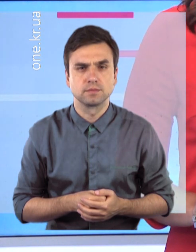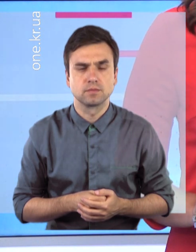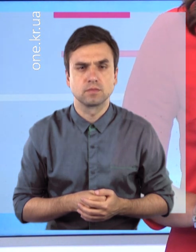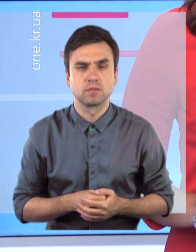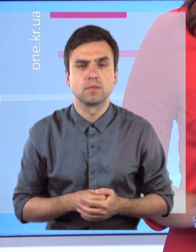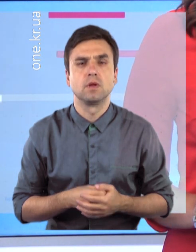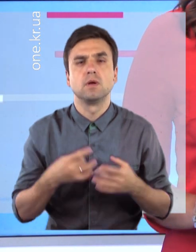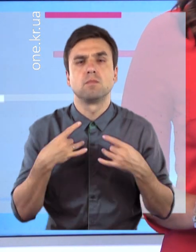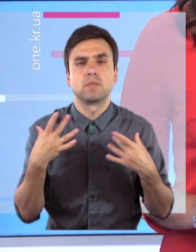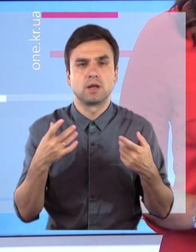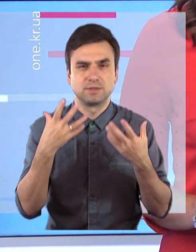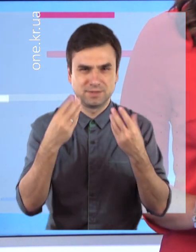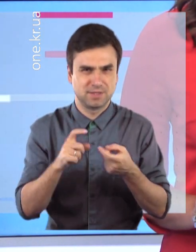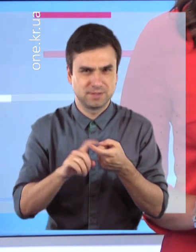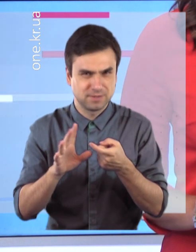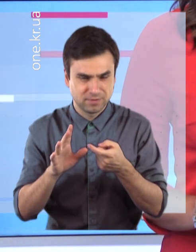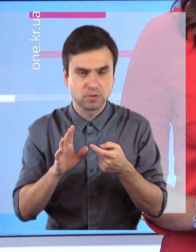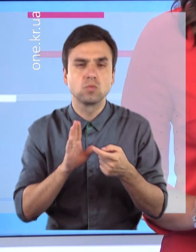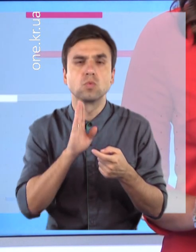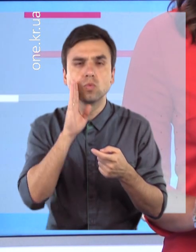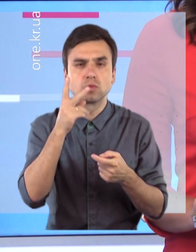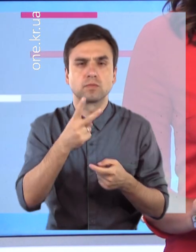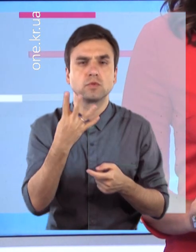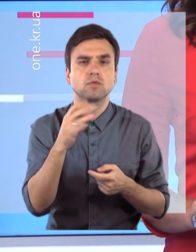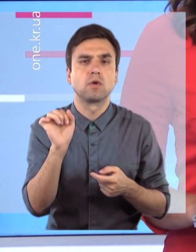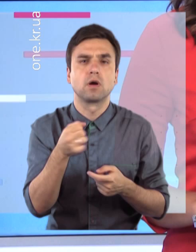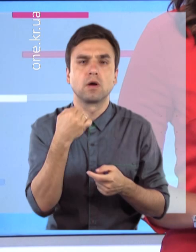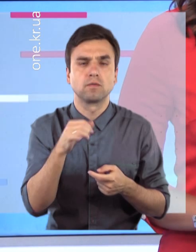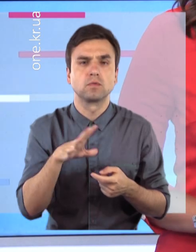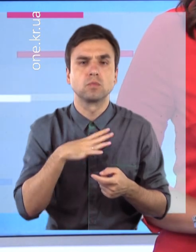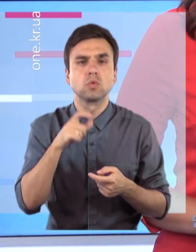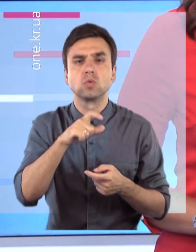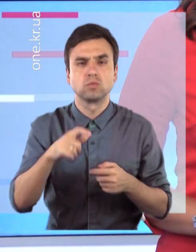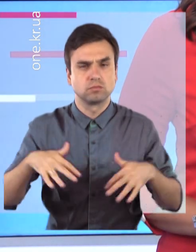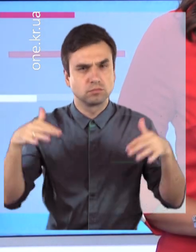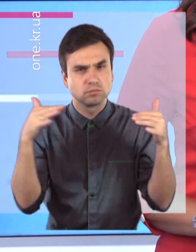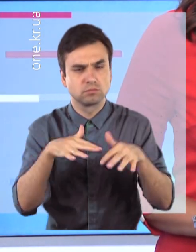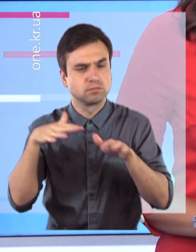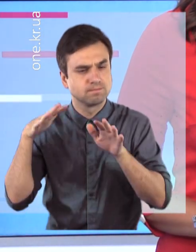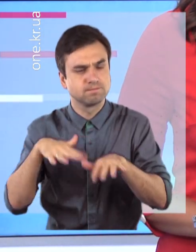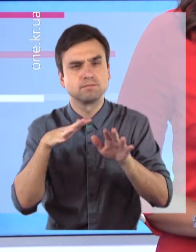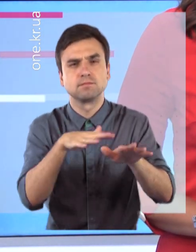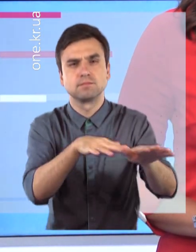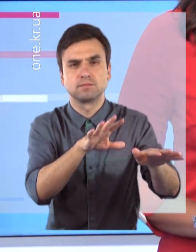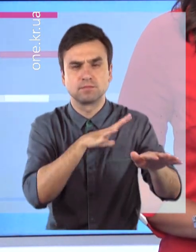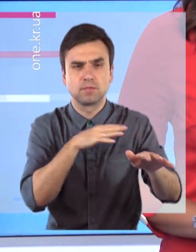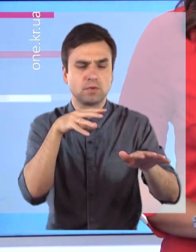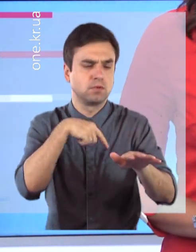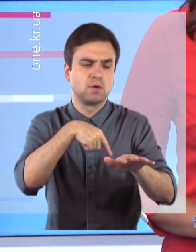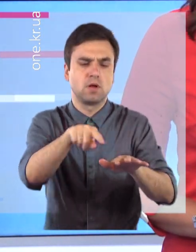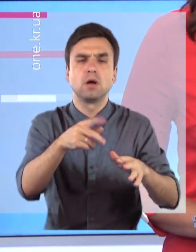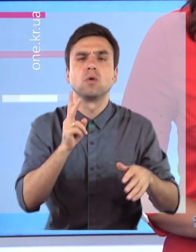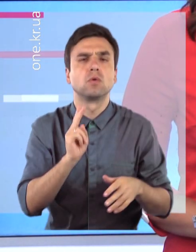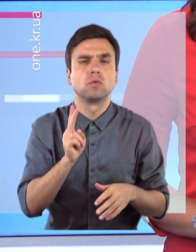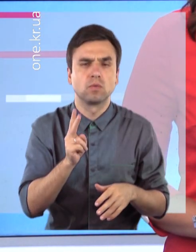Хода незалежних у Кривому Розі. Ранок 24 серпня розпочався у Кривому Розі з масштабної ходи волонтерів, ветеранів